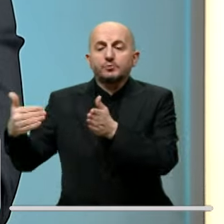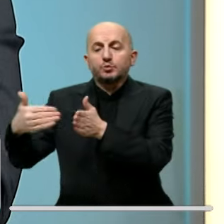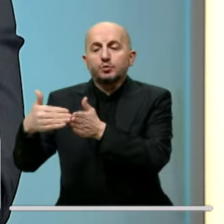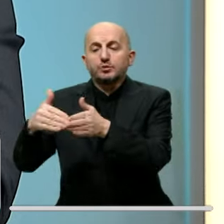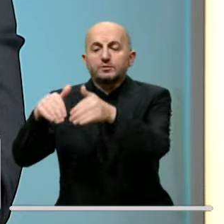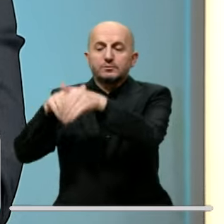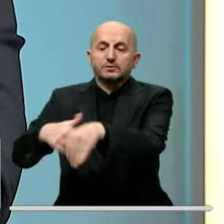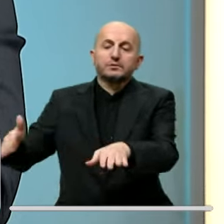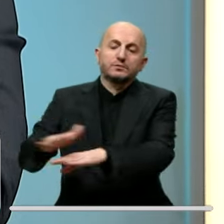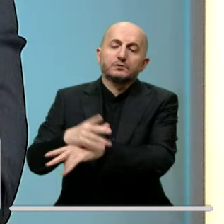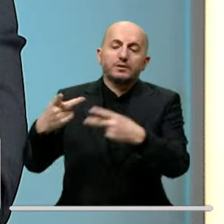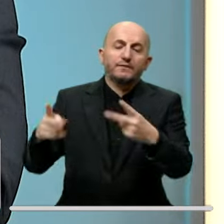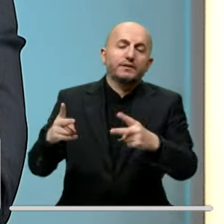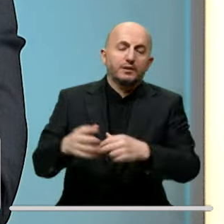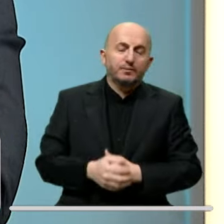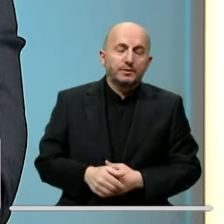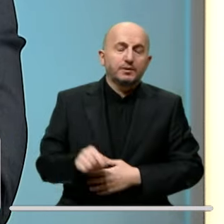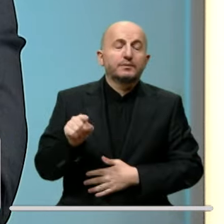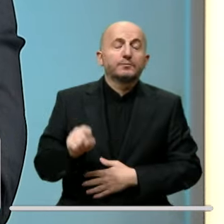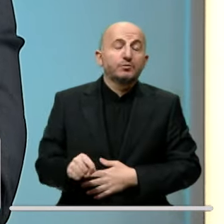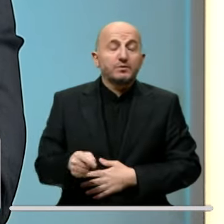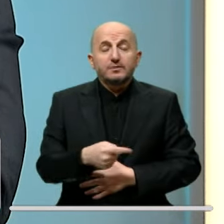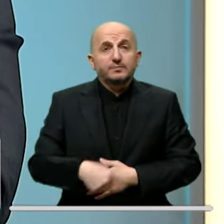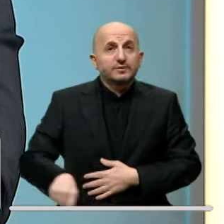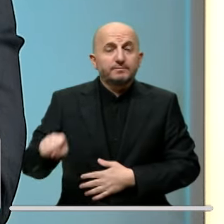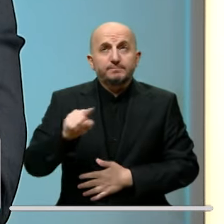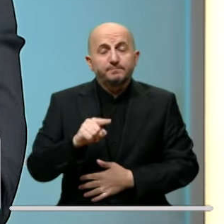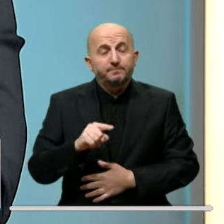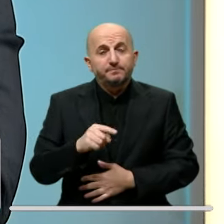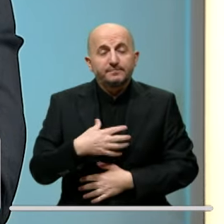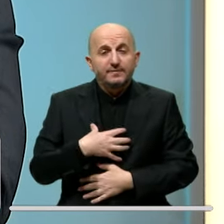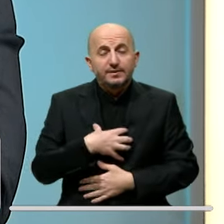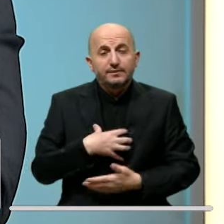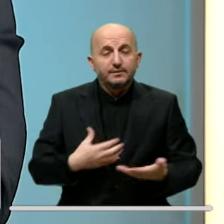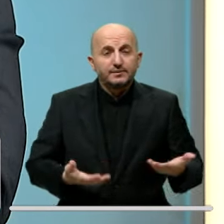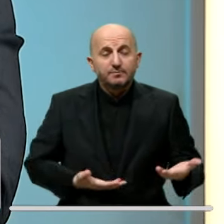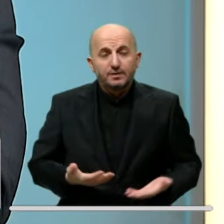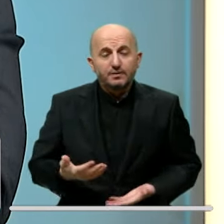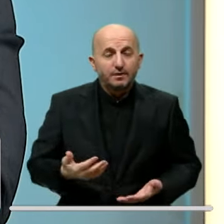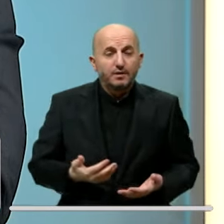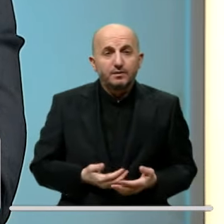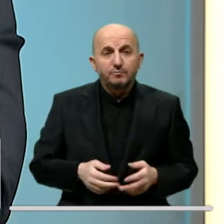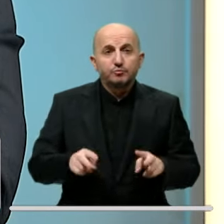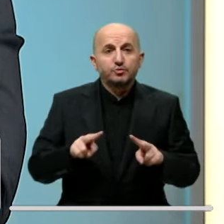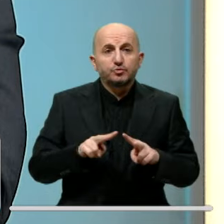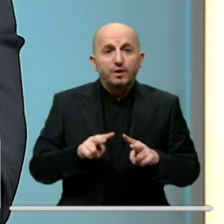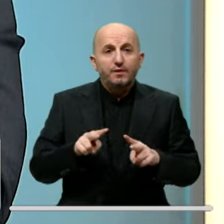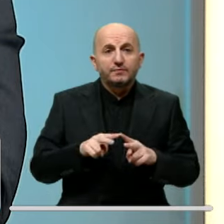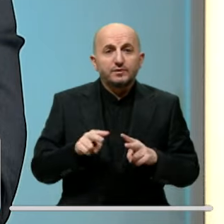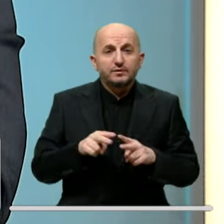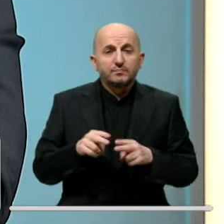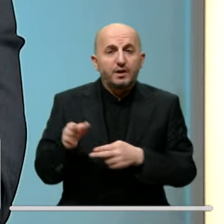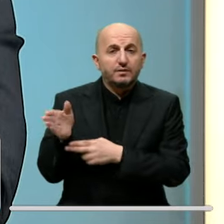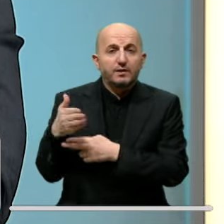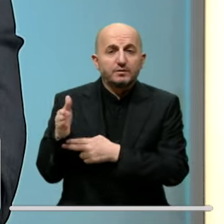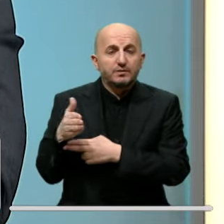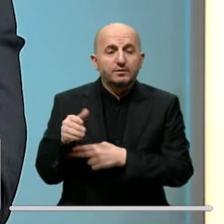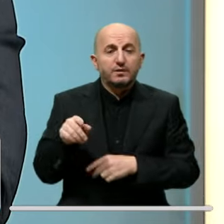defnedilebilir. Burada da bizim zaten din hizmetleri, müşavirliklerimiz ve ateşeliklerimiz bu